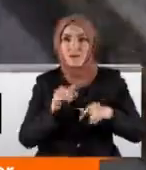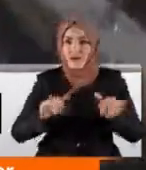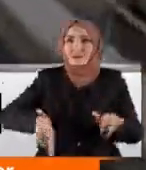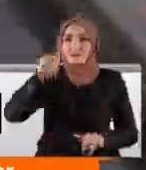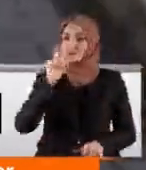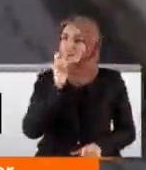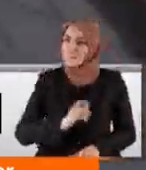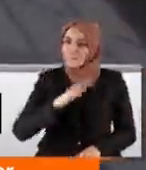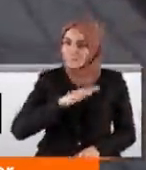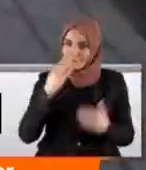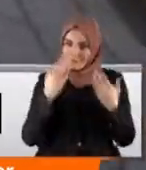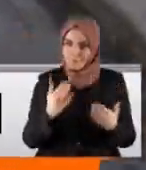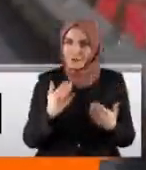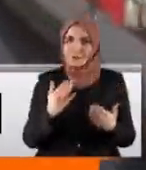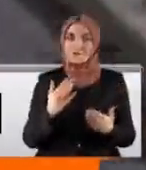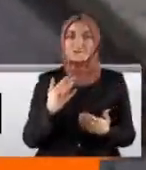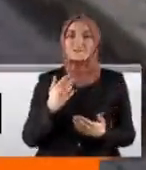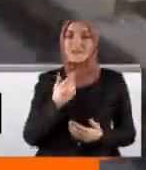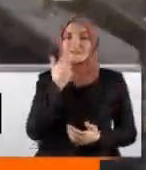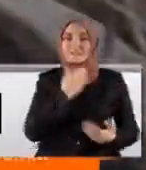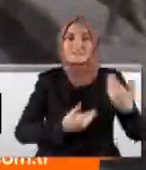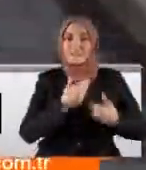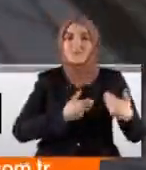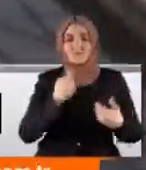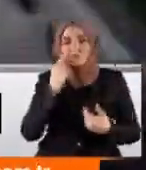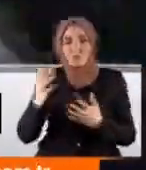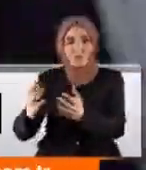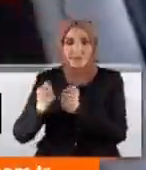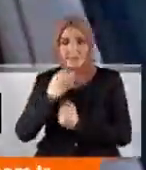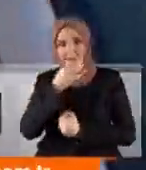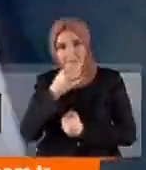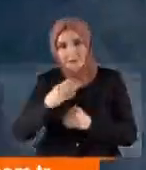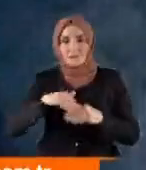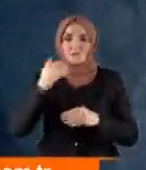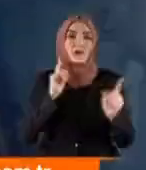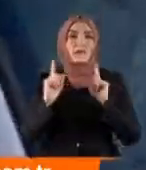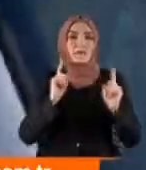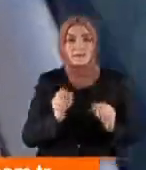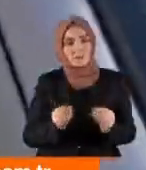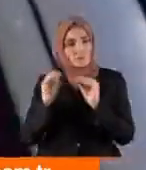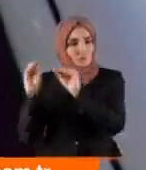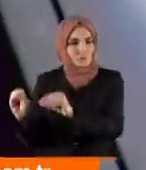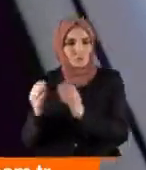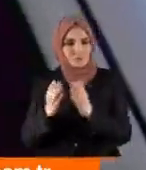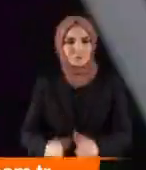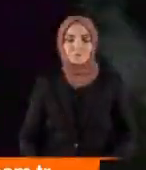eski sevgili gözaltına alındığı ifade verdikten sonra da adliyeye sevk edildi eski sevgilim sebeple süreceksiniz